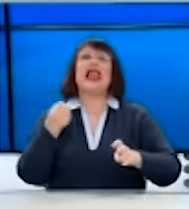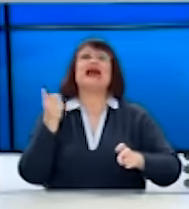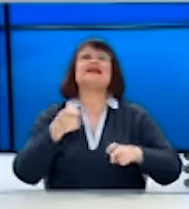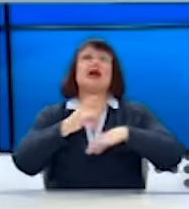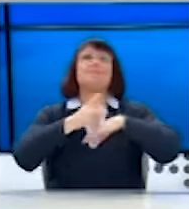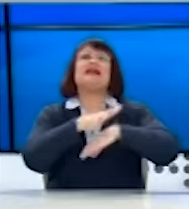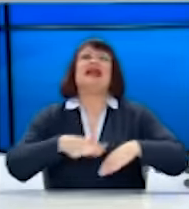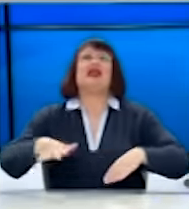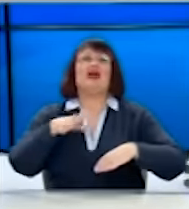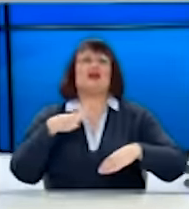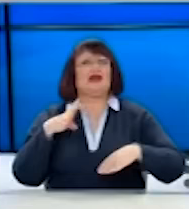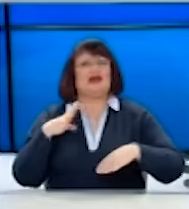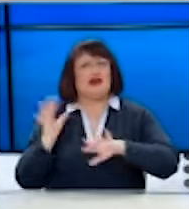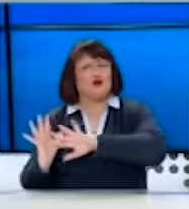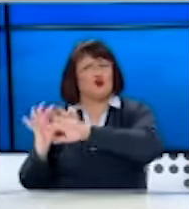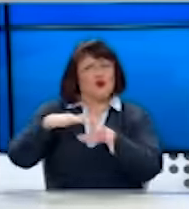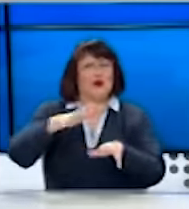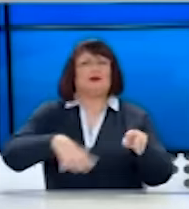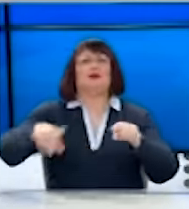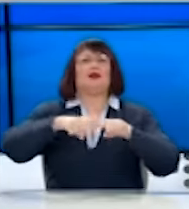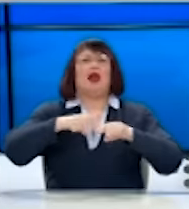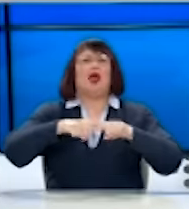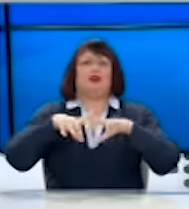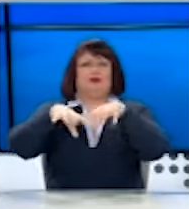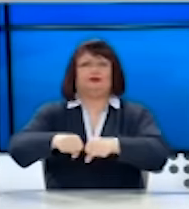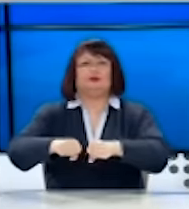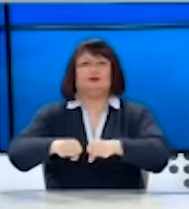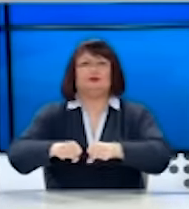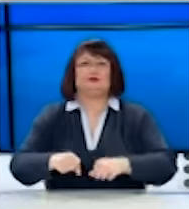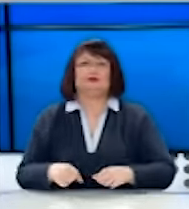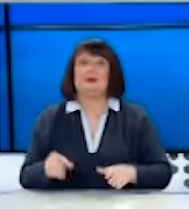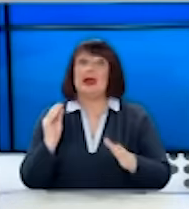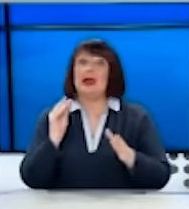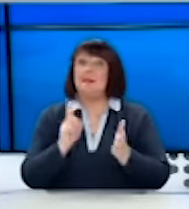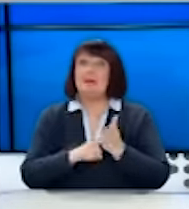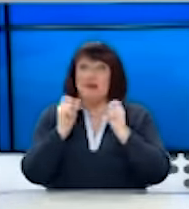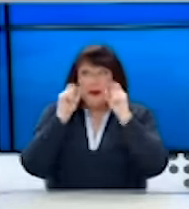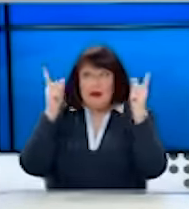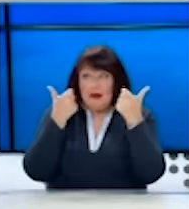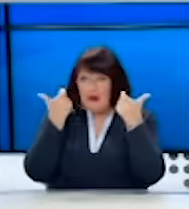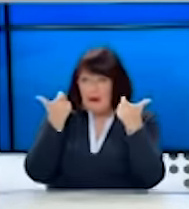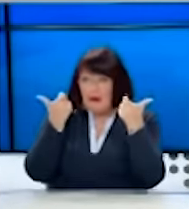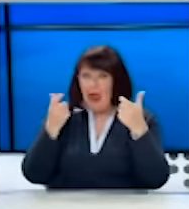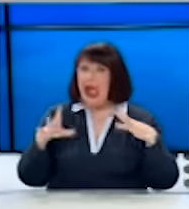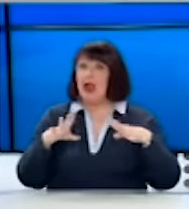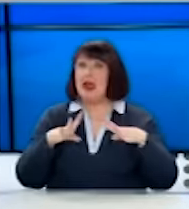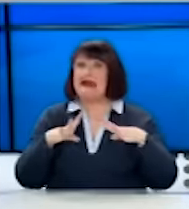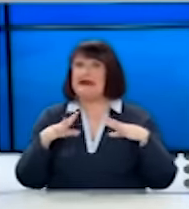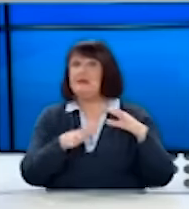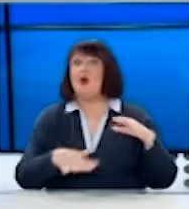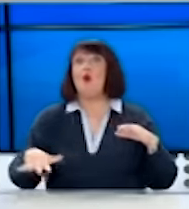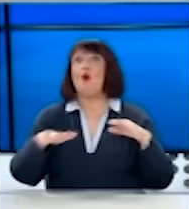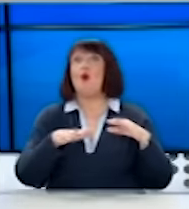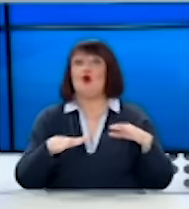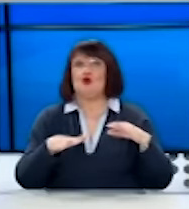όλα τα παραπάνω, εμείς λέμε ότι πρώτα απ' όλα χρειάζεται επαγρύπνηση και ετοιμότητα από όλους,